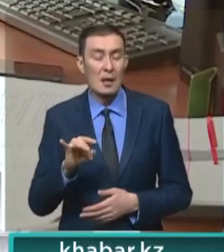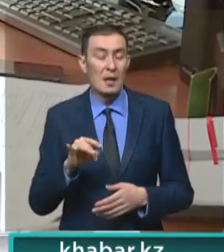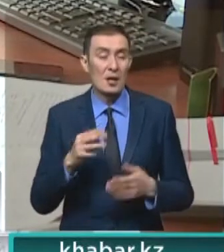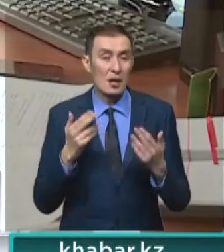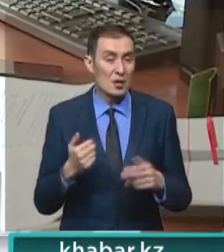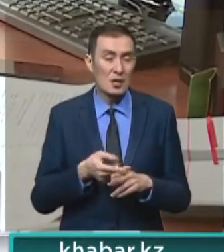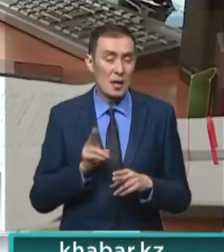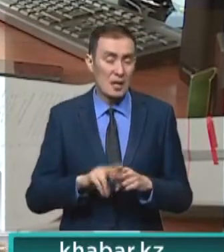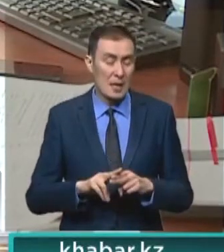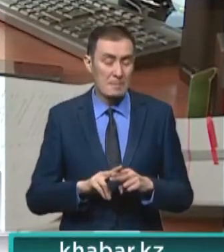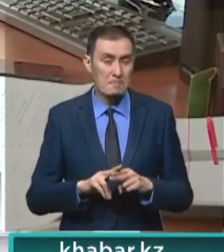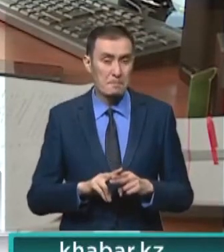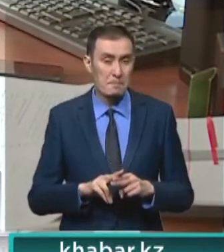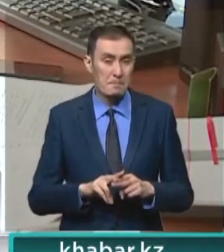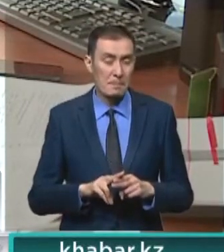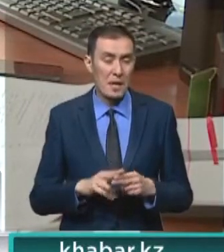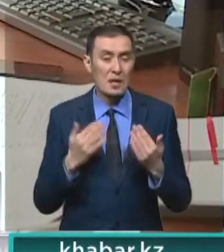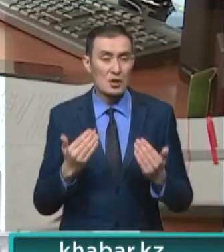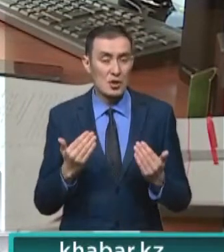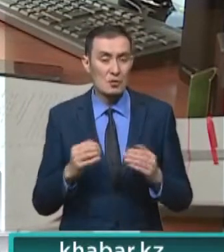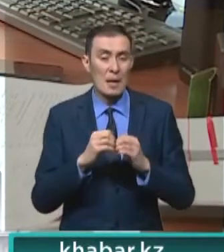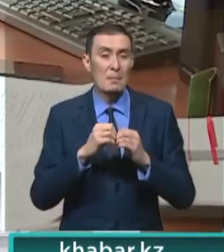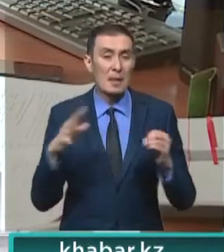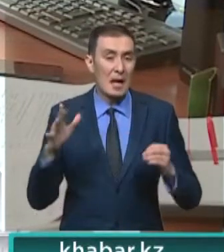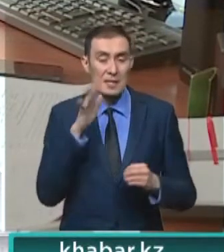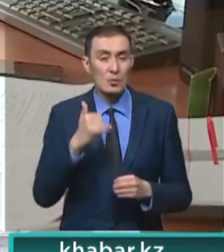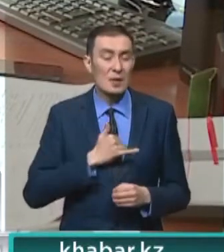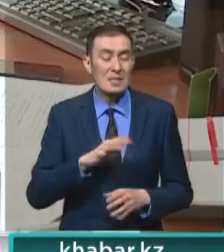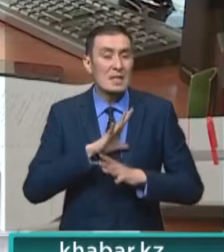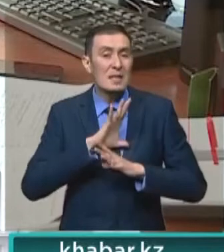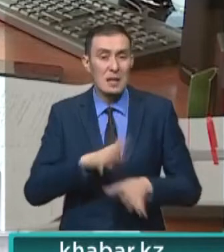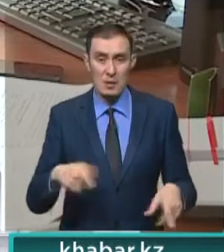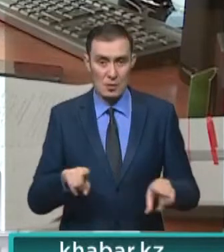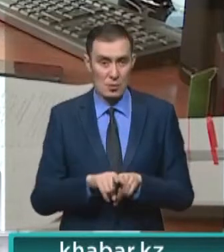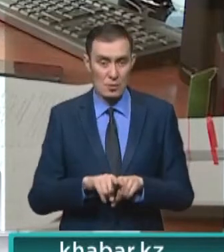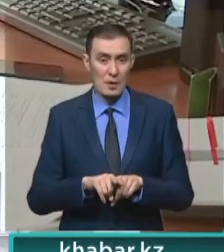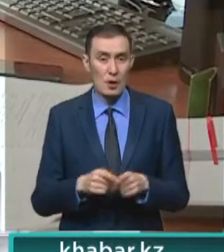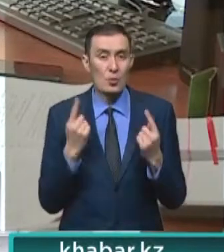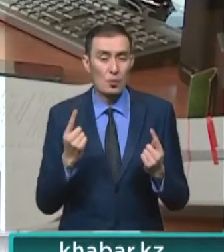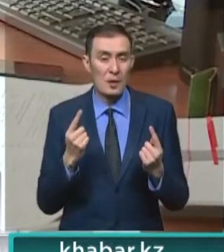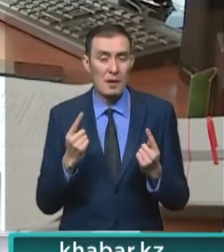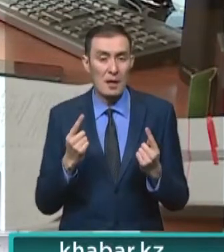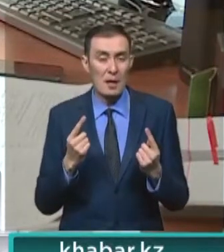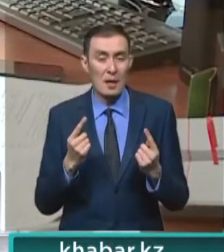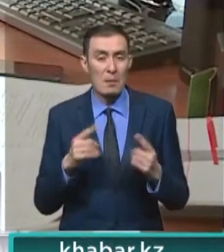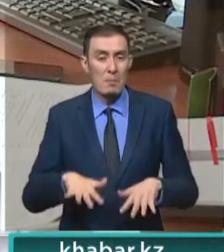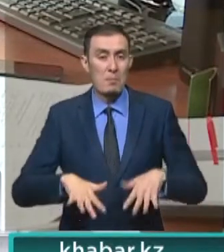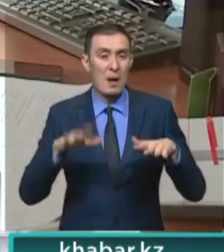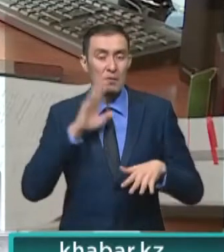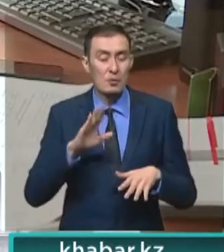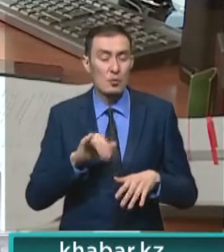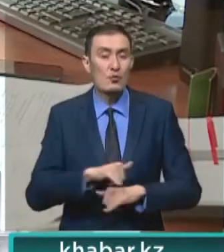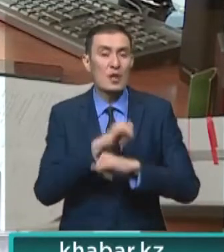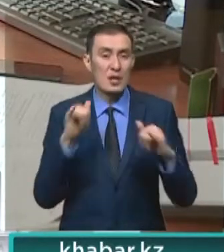Конечно, это очень мало. Уже 15 лет у нас не было такого значительного паводка, который бы